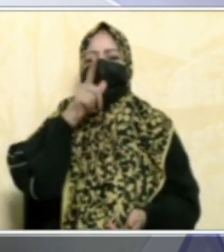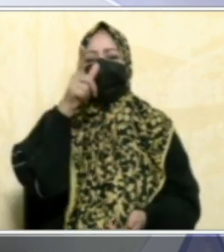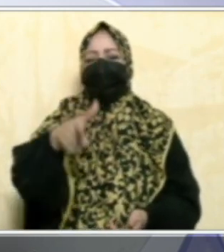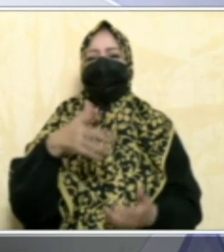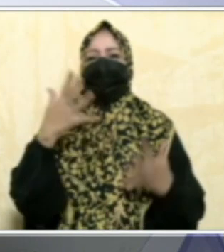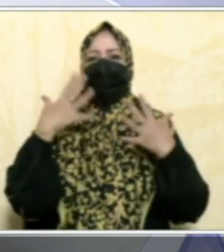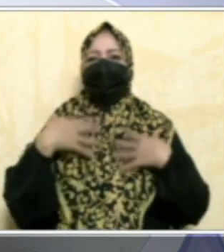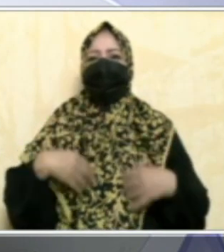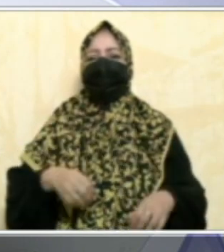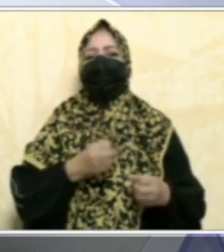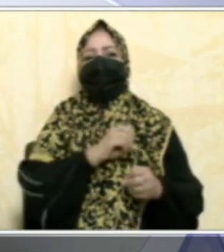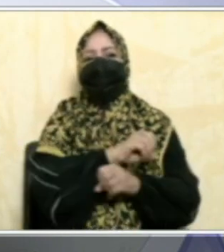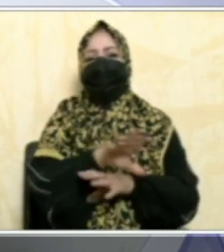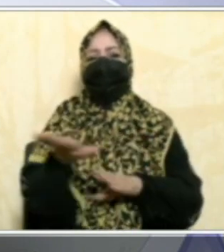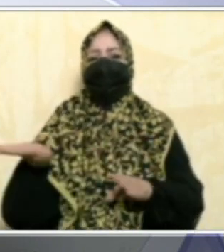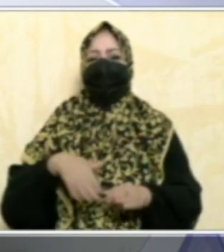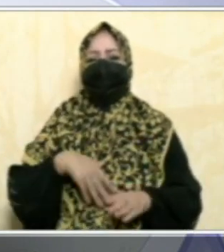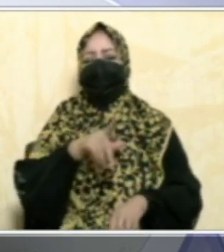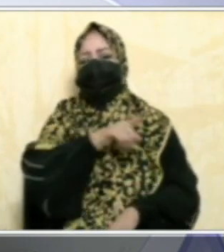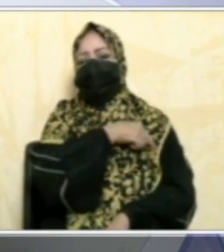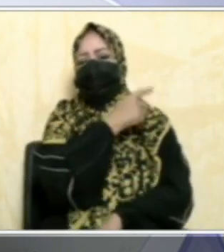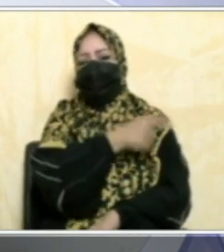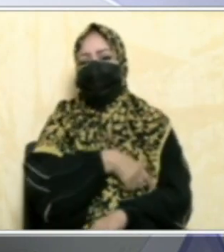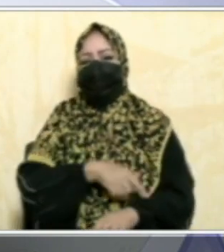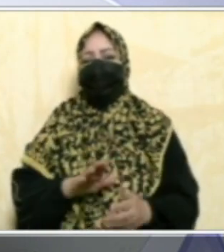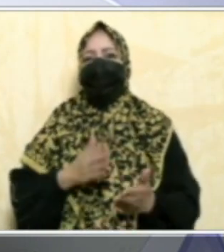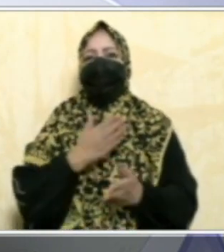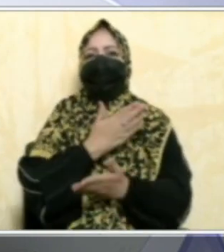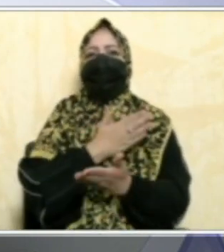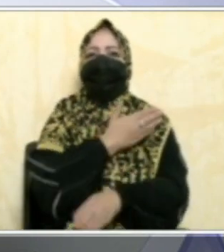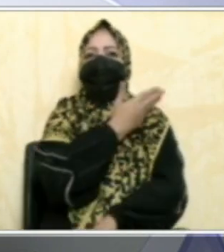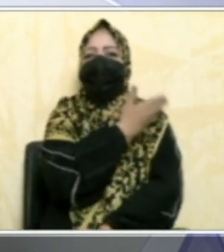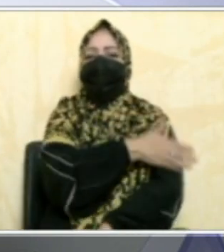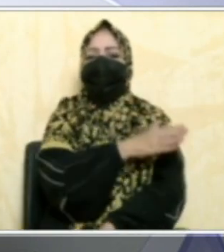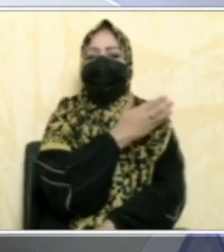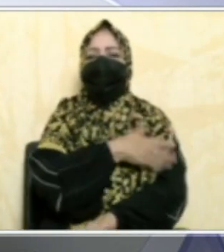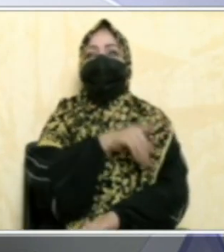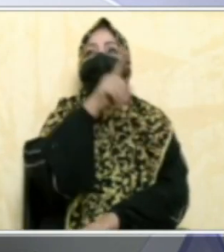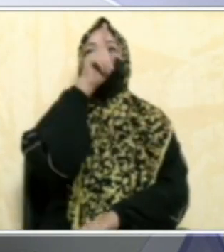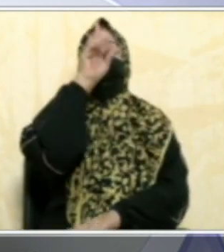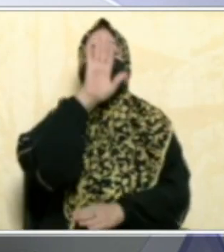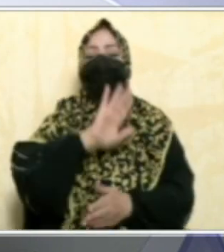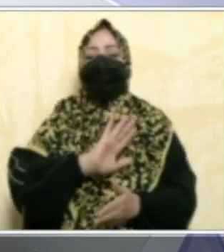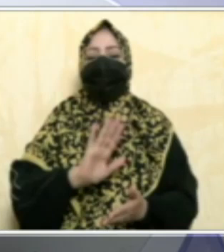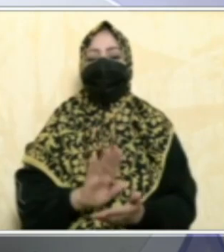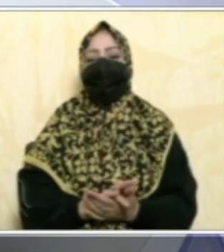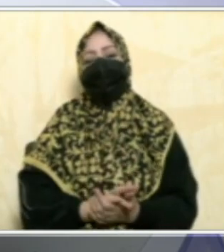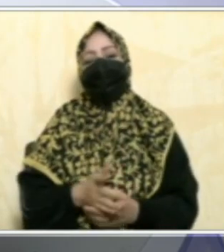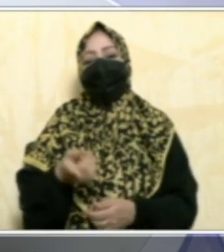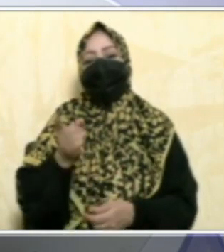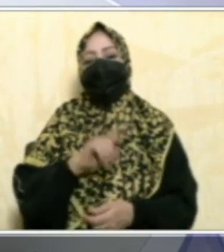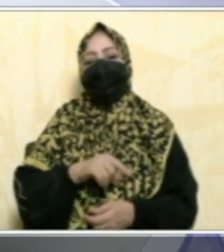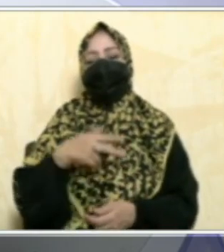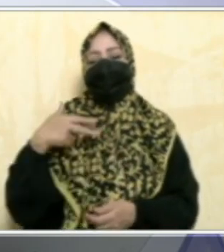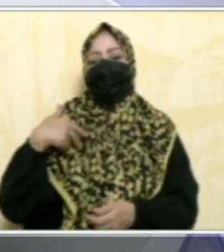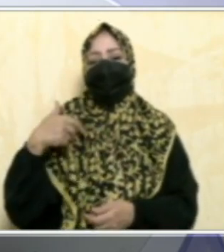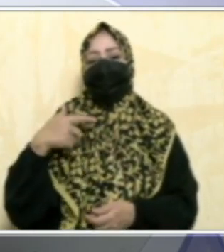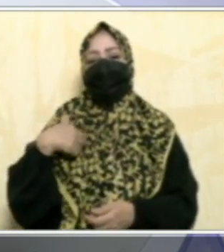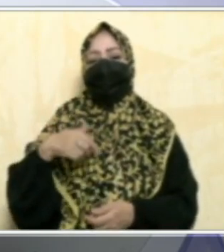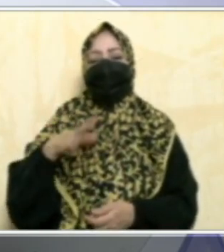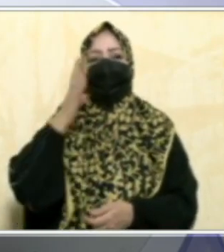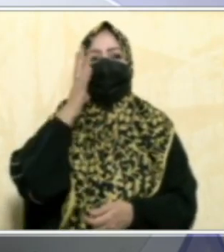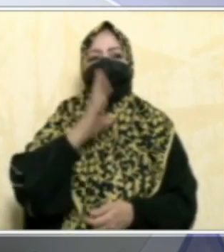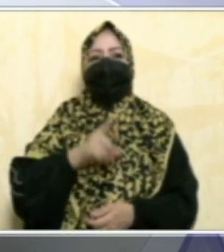لي فإنه لا يغفر الذنوب إلا أنت. وهذا فيه، هذا سماه النبي صلى الله عليه وسلم سيد الاستغفار، لما فيه